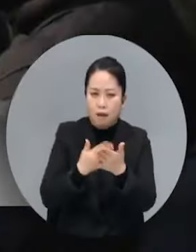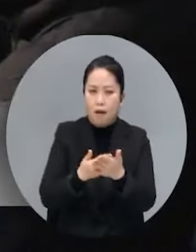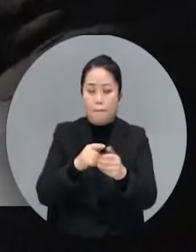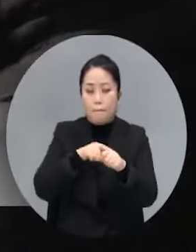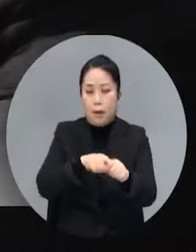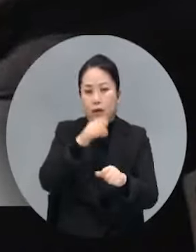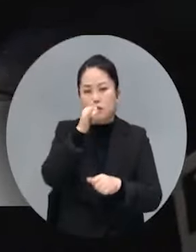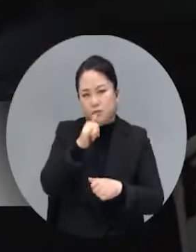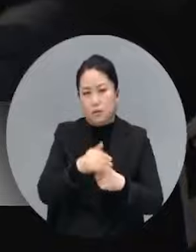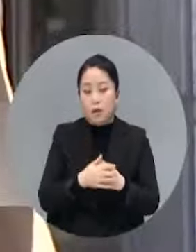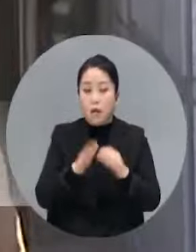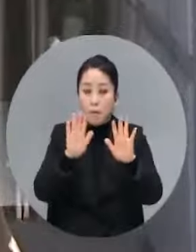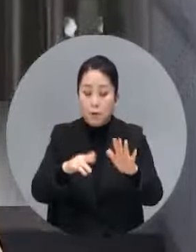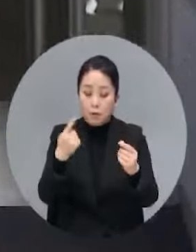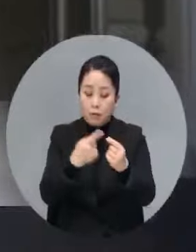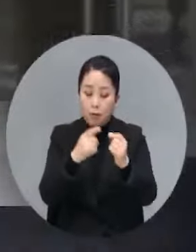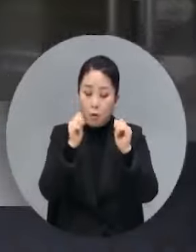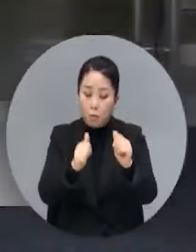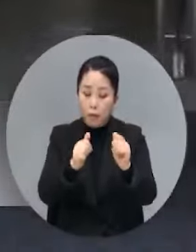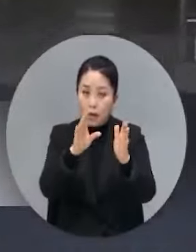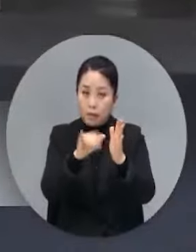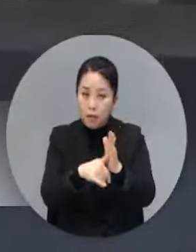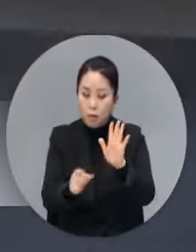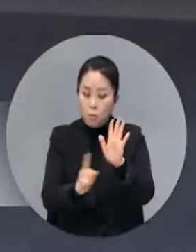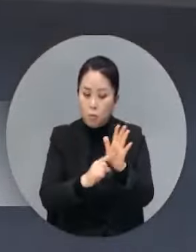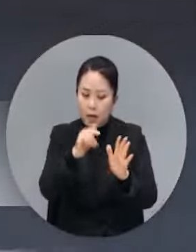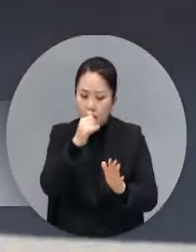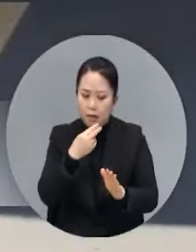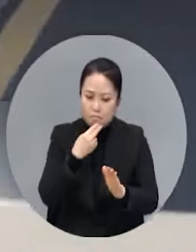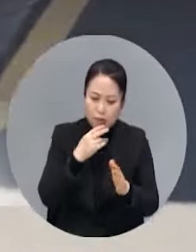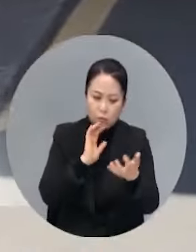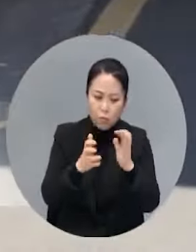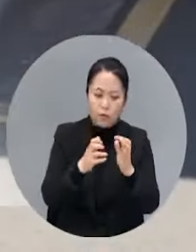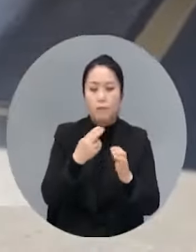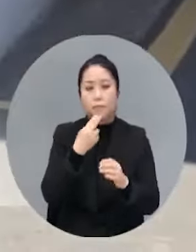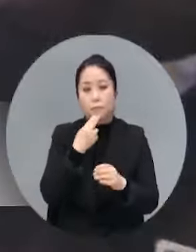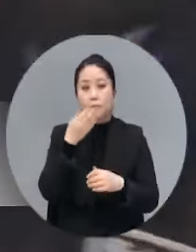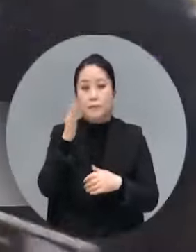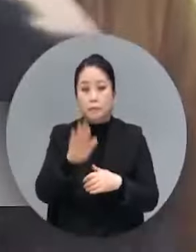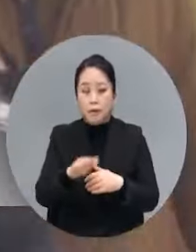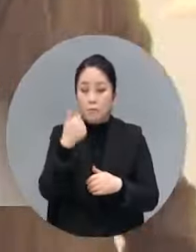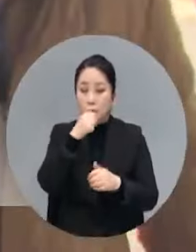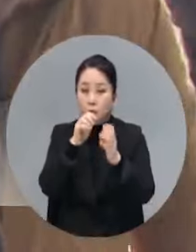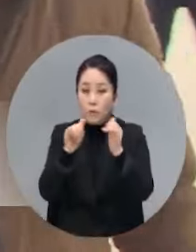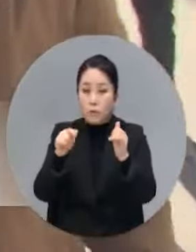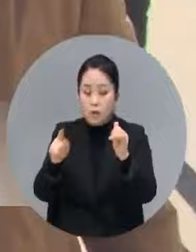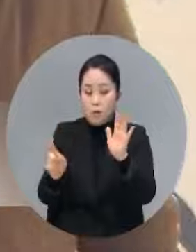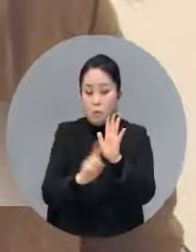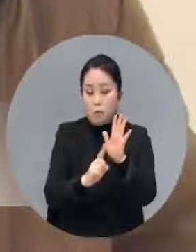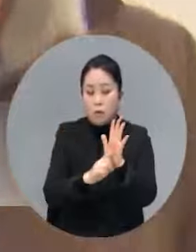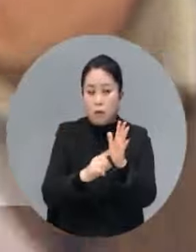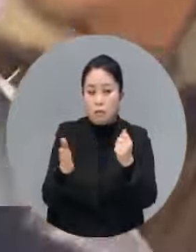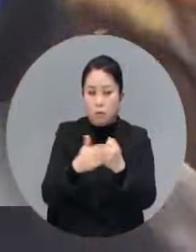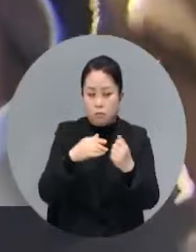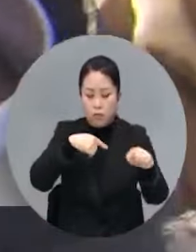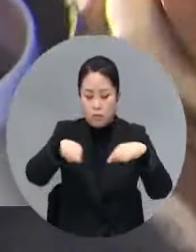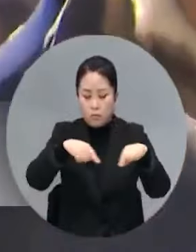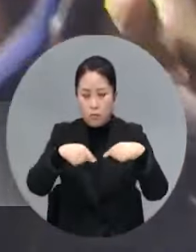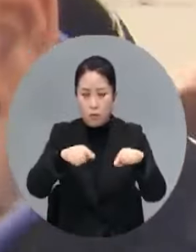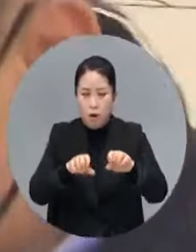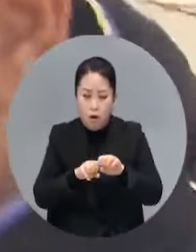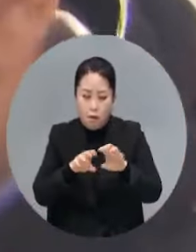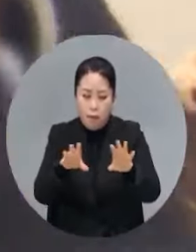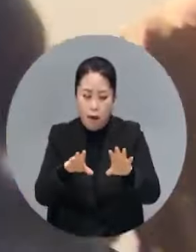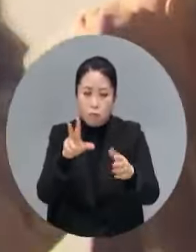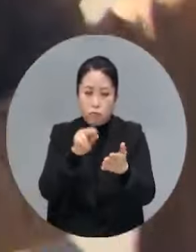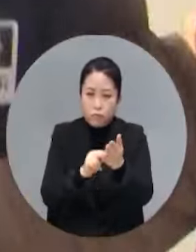이번 첫 공판 준비 기일에서 이 글의 공개 여부가 논의되지는 않았지만 변호인 측은 공개로 인한 정치적 파장과 정치적